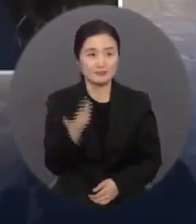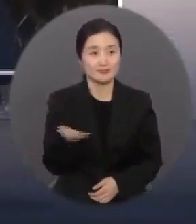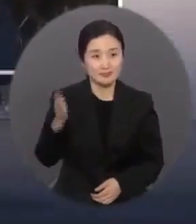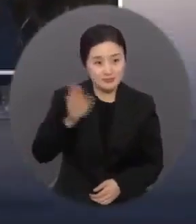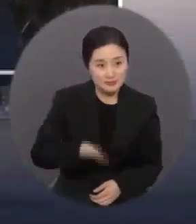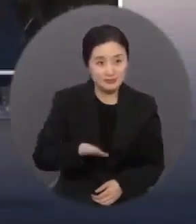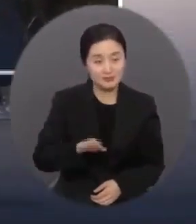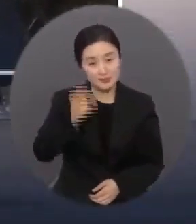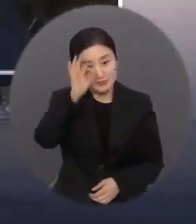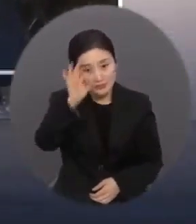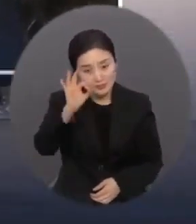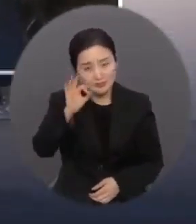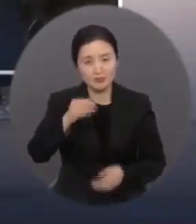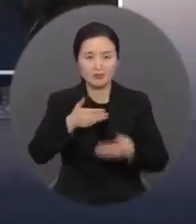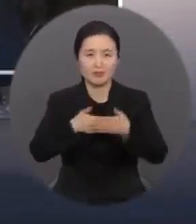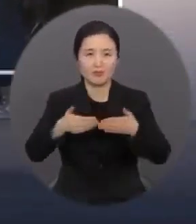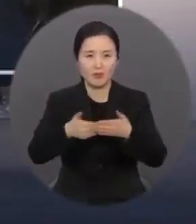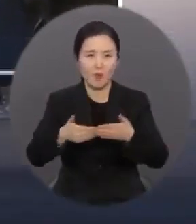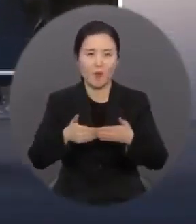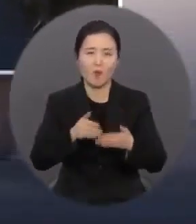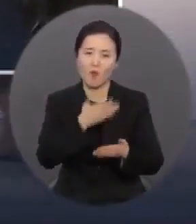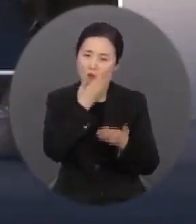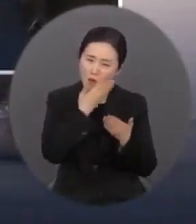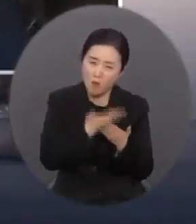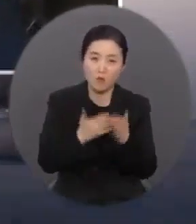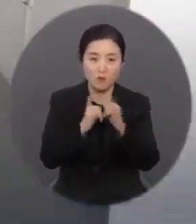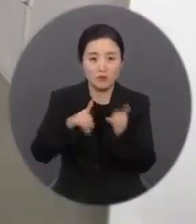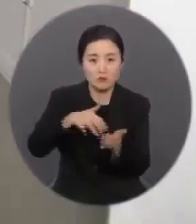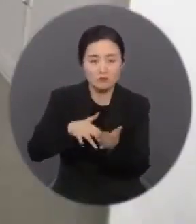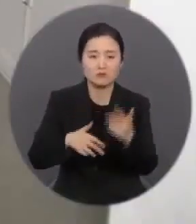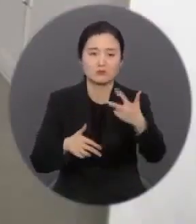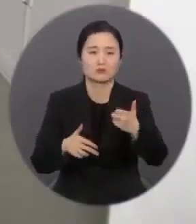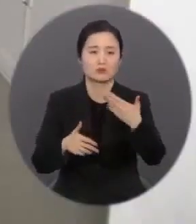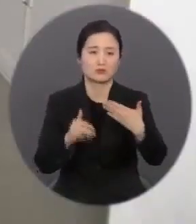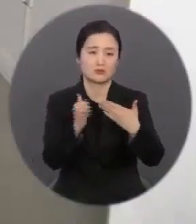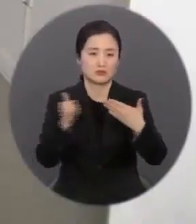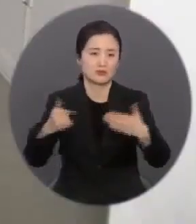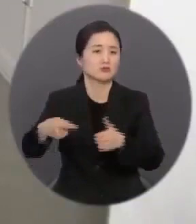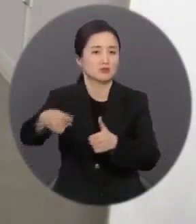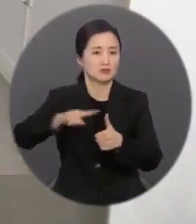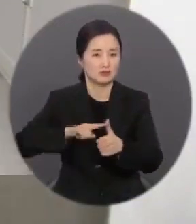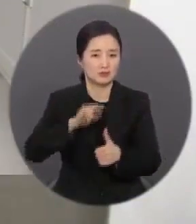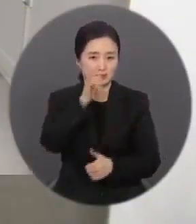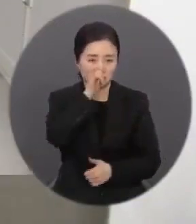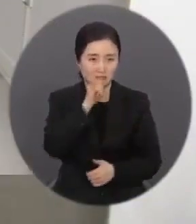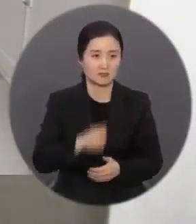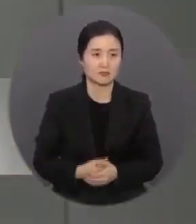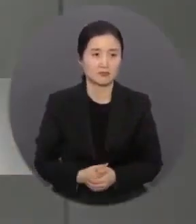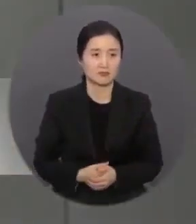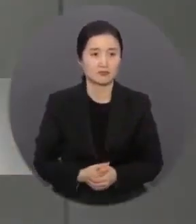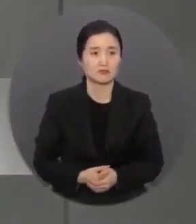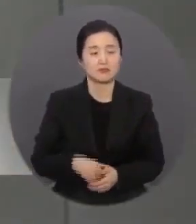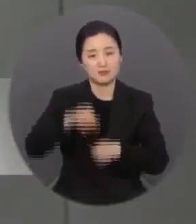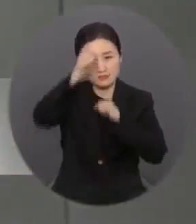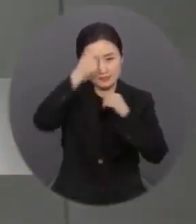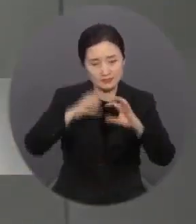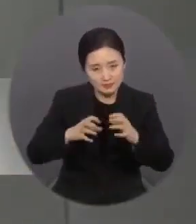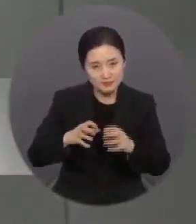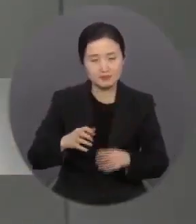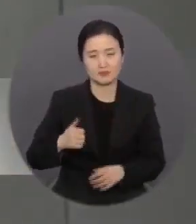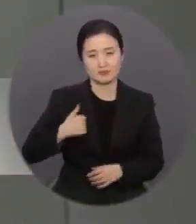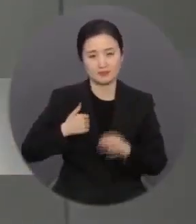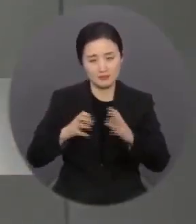없을 만큼 다 중요한 작가들이 79명이나 나가 계신 거거든요. 이탈리아와 프랑스, 캐나다와 중국 등 9개